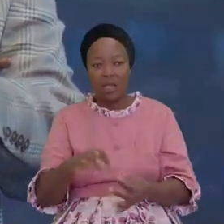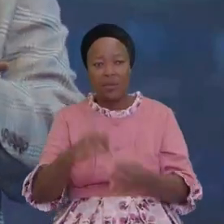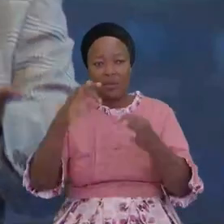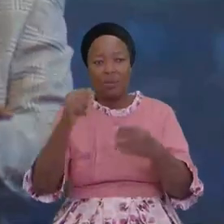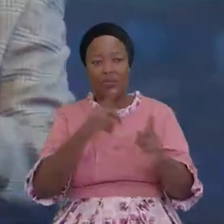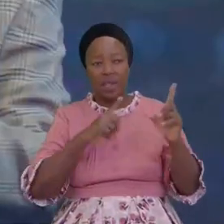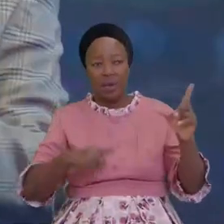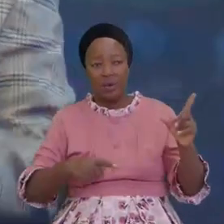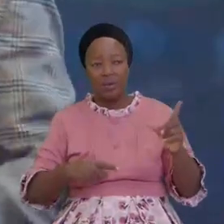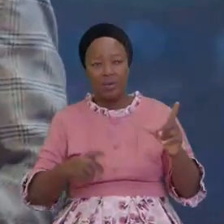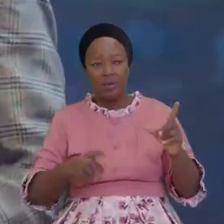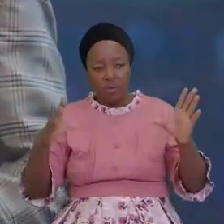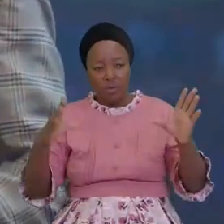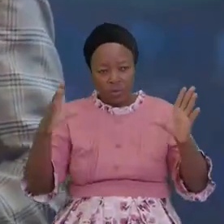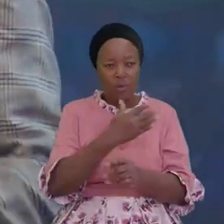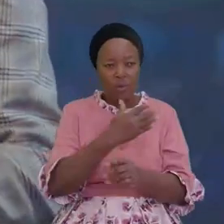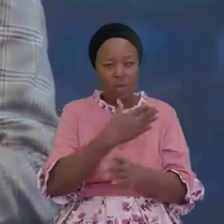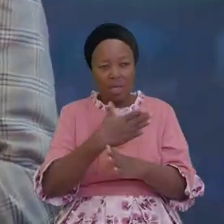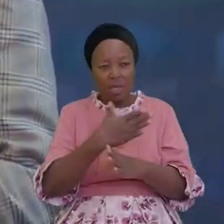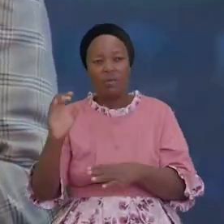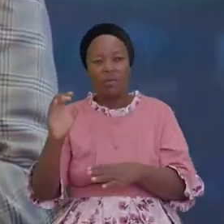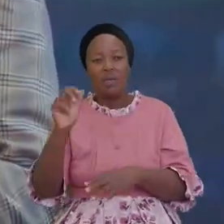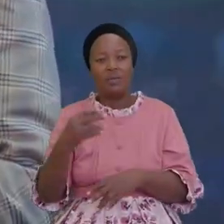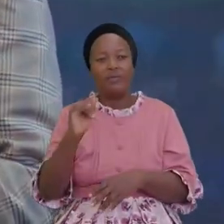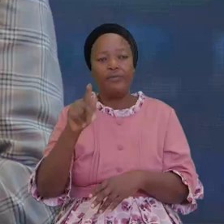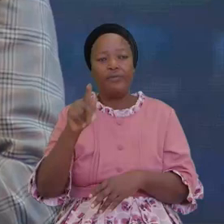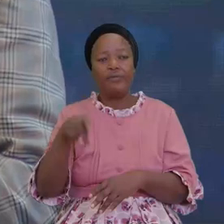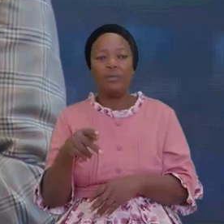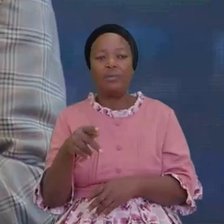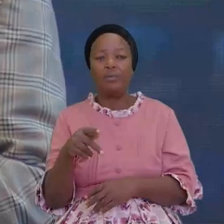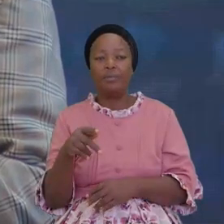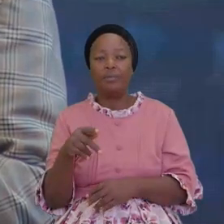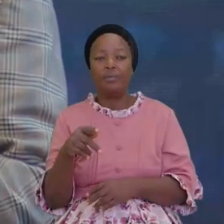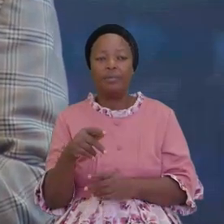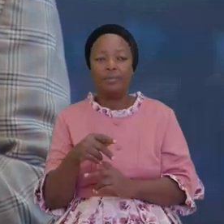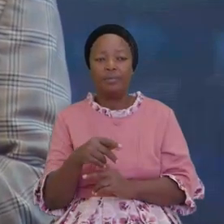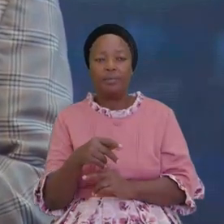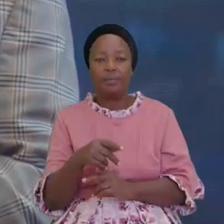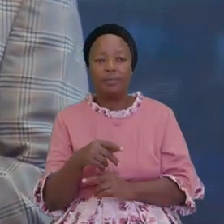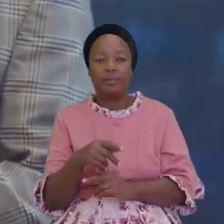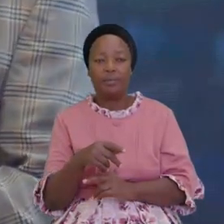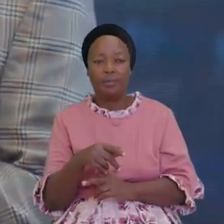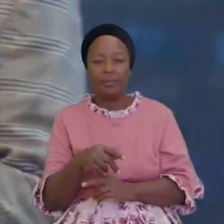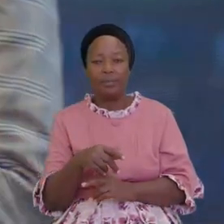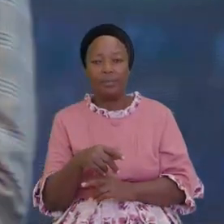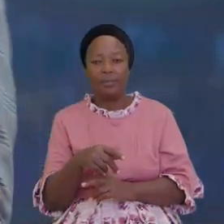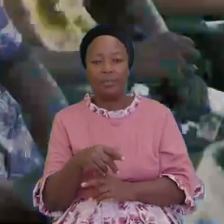Quand ils furent sortis de l'eau, l'Esprit du Seigneur enleva Philippe.